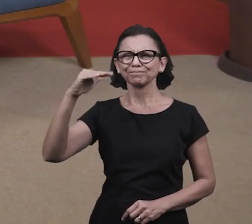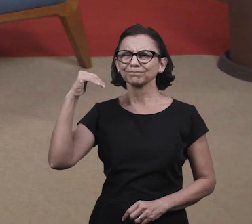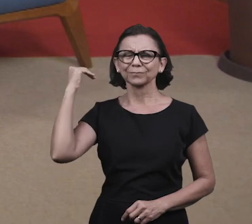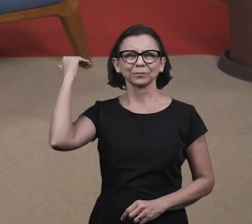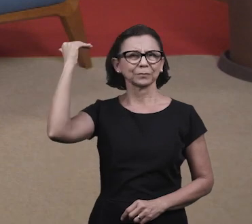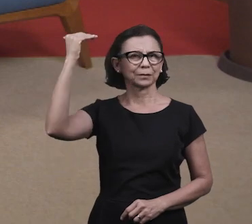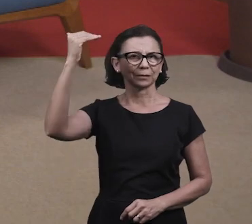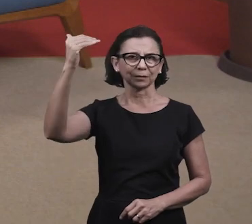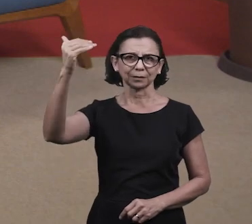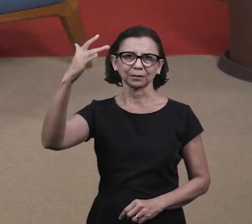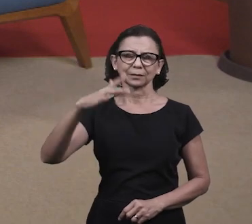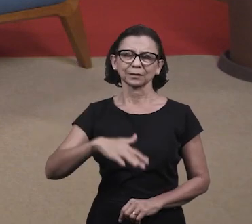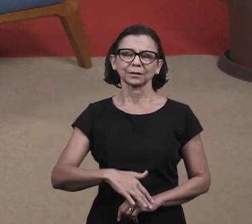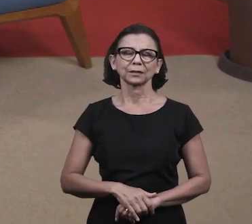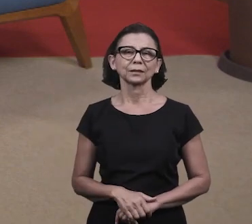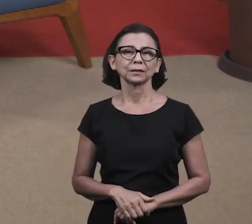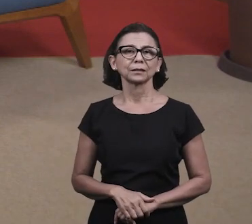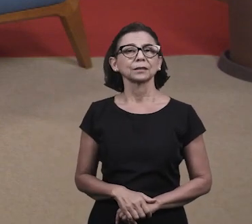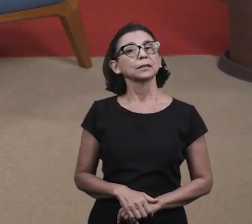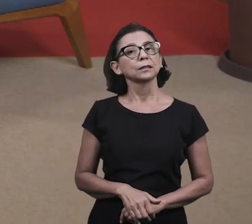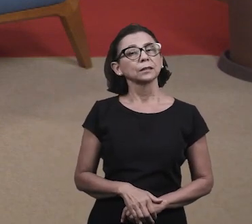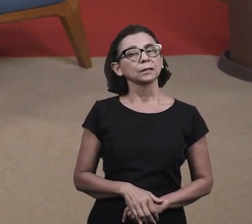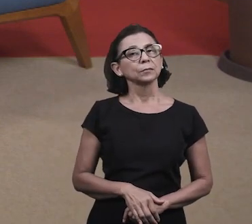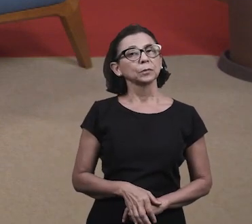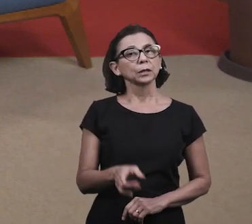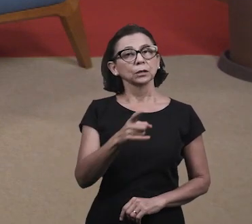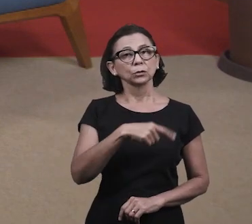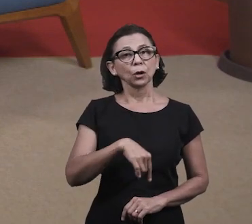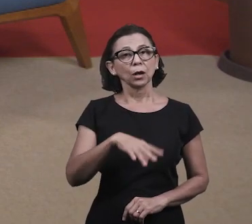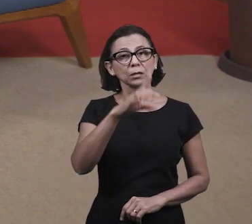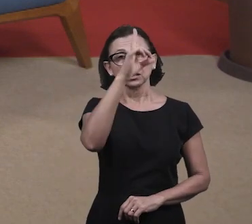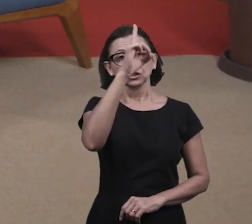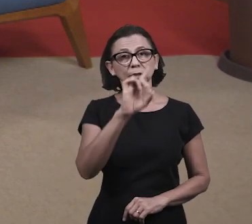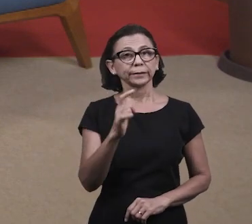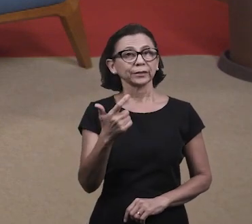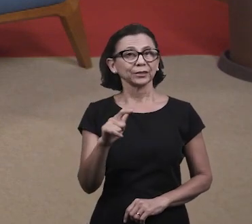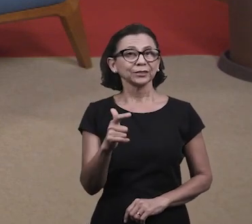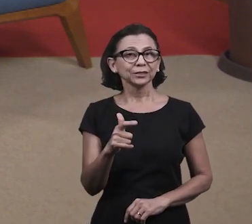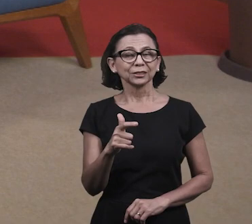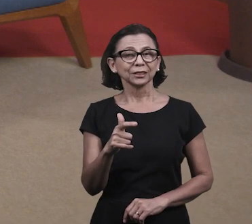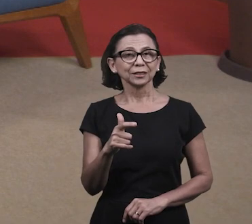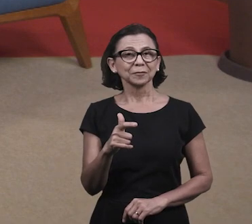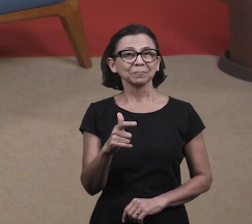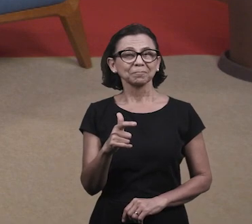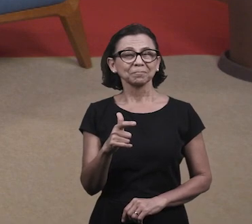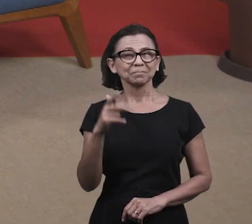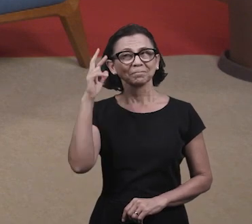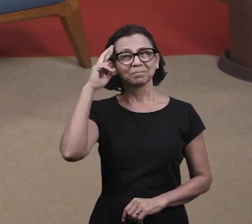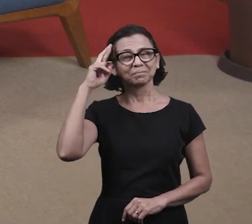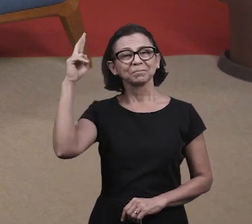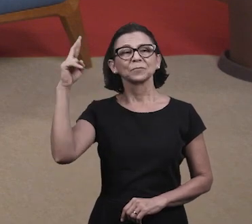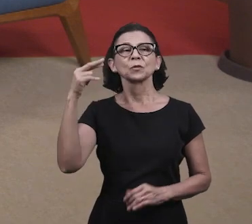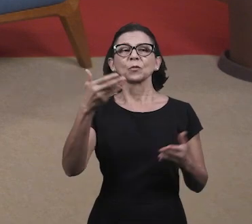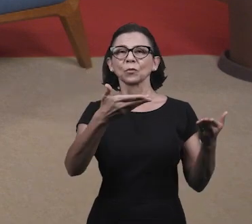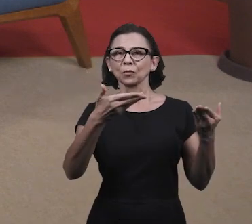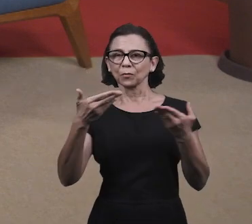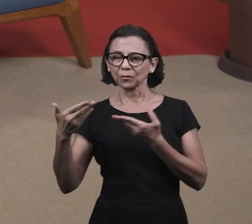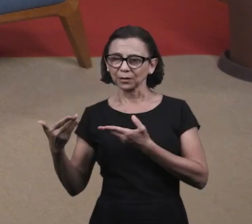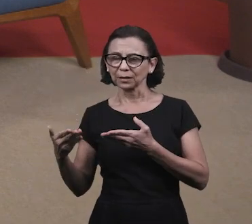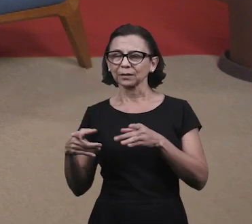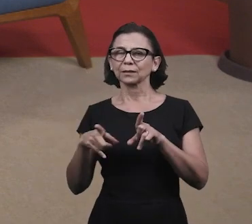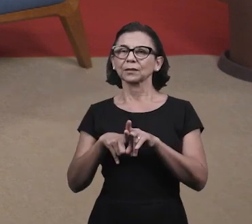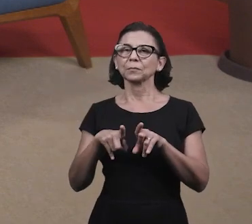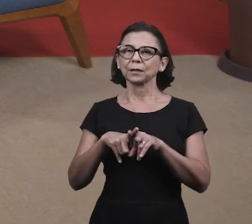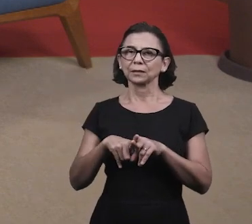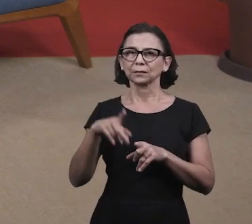nous pouvons dire le droit, n'est-ce pas? Mais ils sont invités aussi. Donc l'invitation s'adresse à tous.